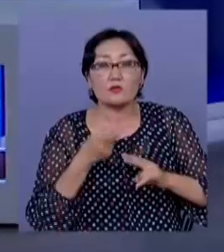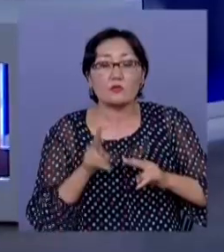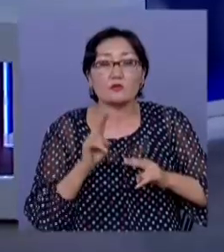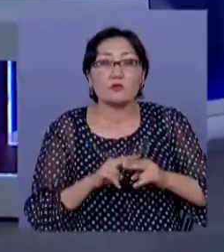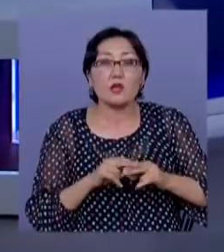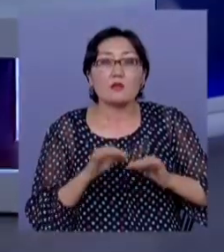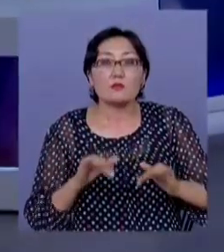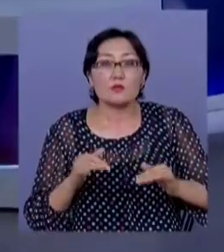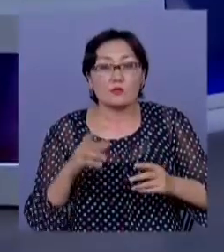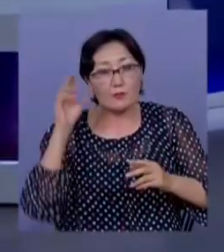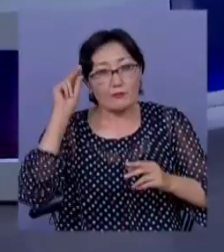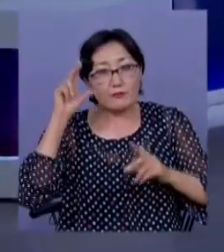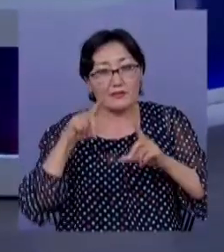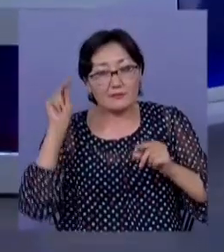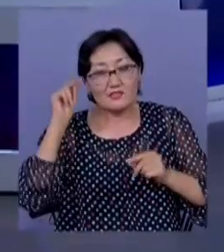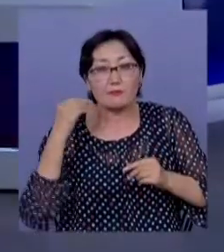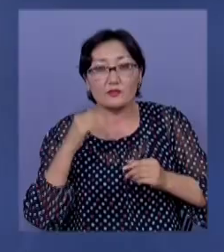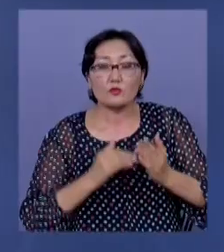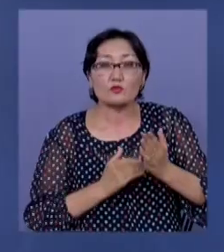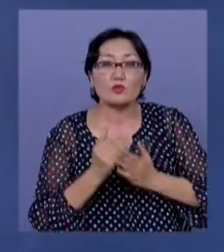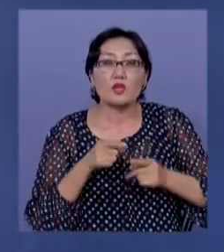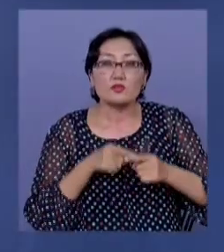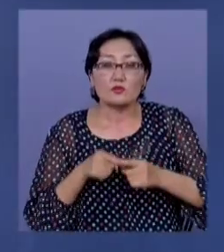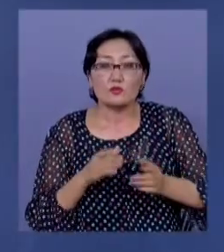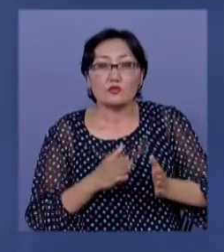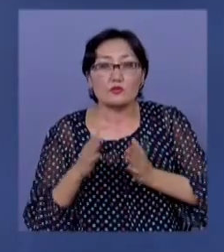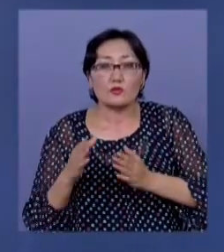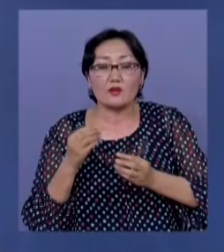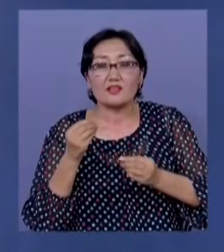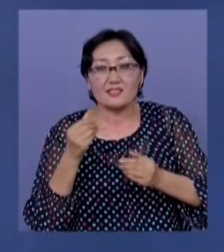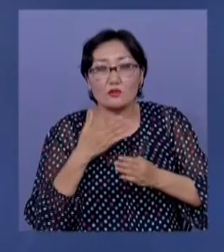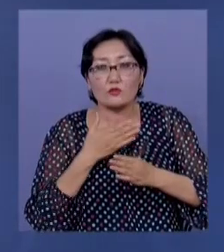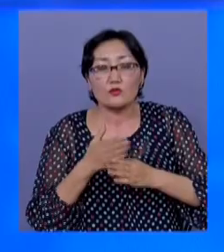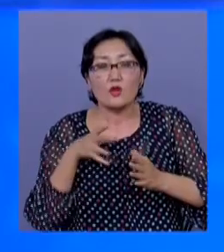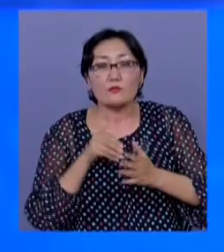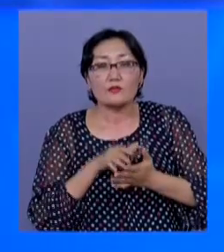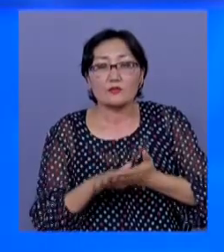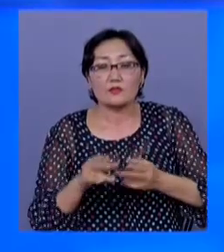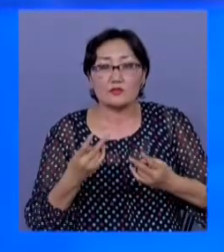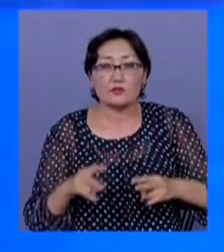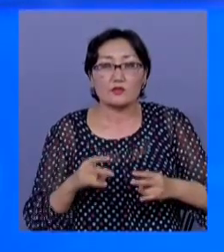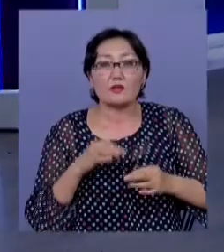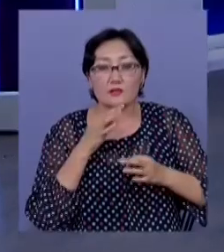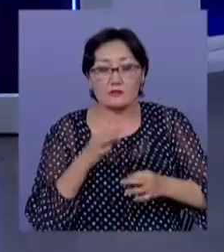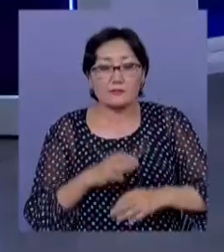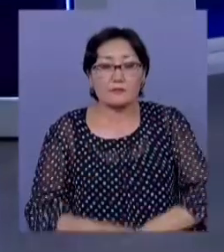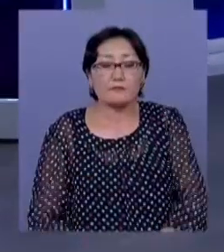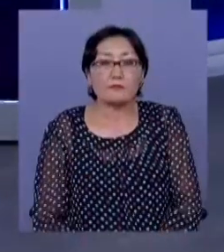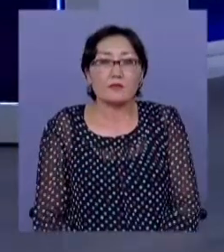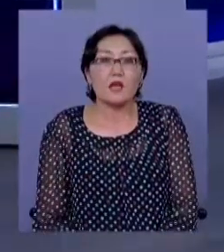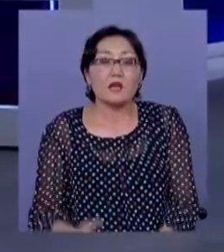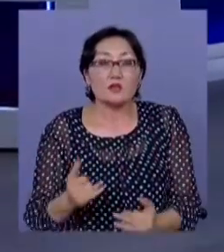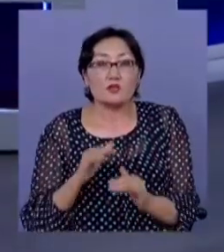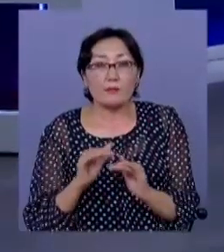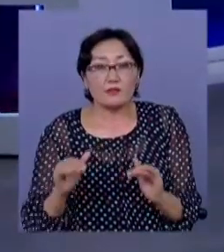онсыз да ақсап тұрған білім сапасын көтермейінше еден жуу жүйесіне қыруар қаржы шығындаудың қажеті жоқ дегенді алға тартты. Қазір